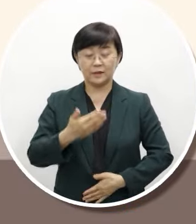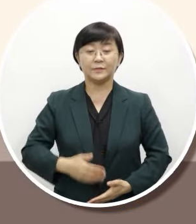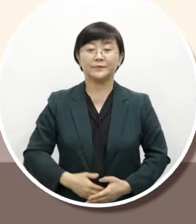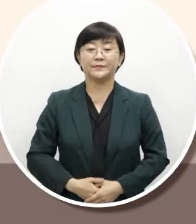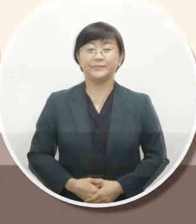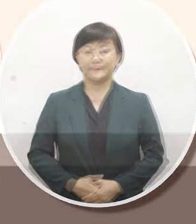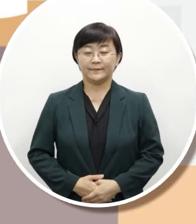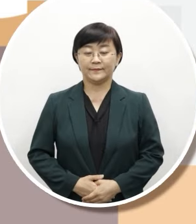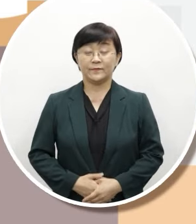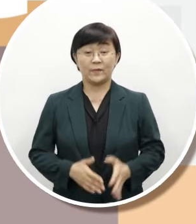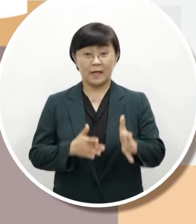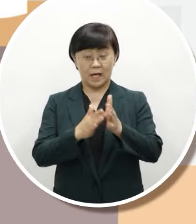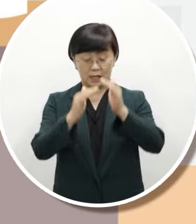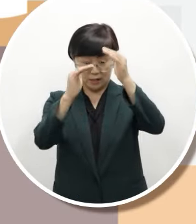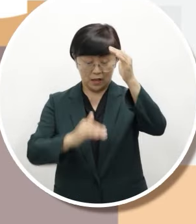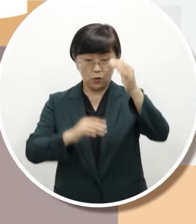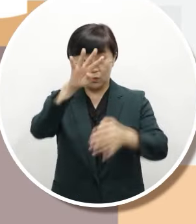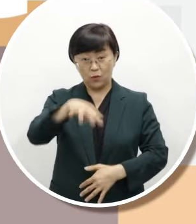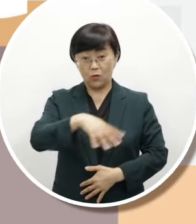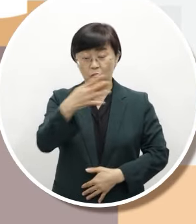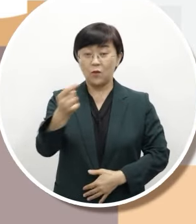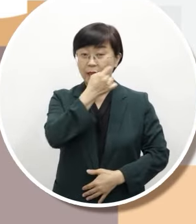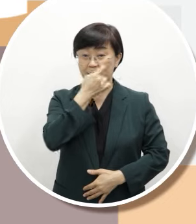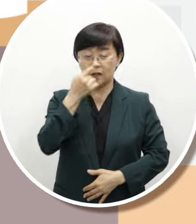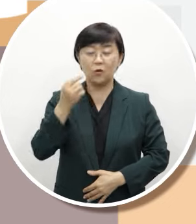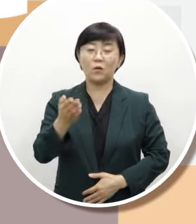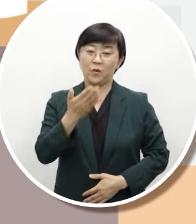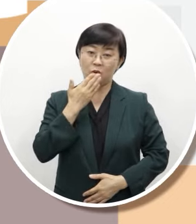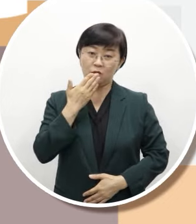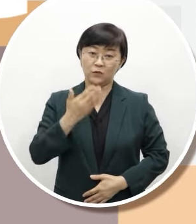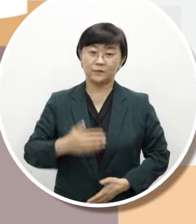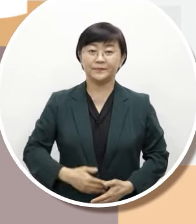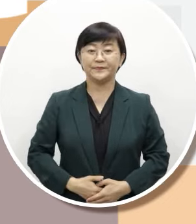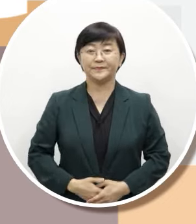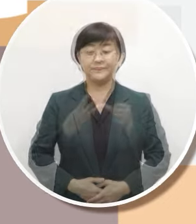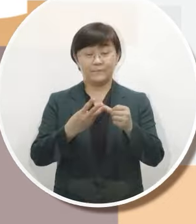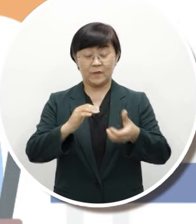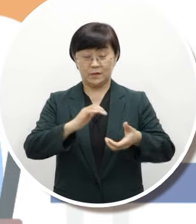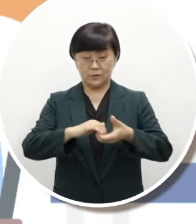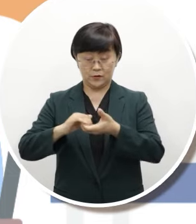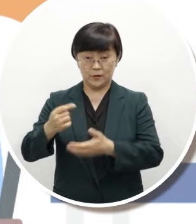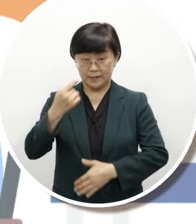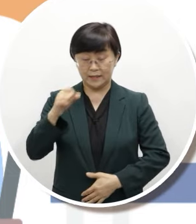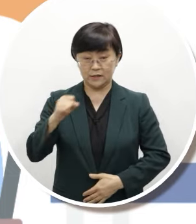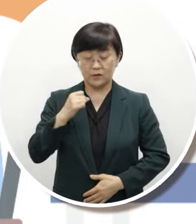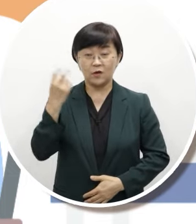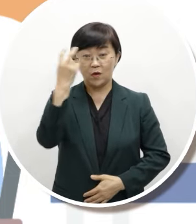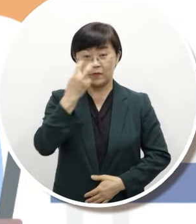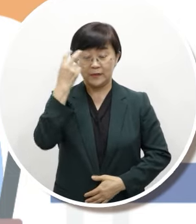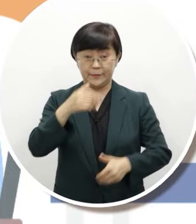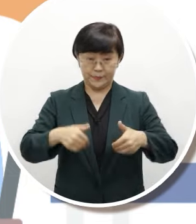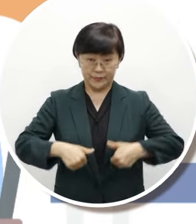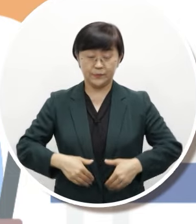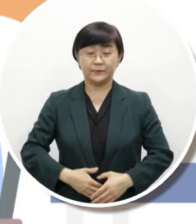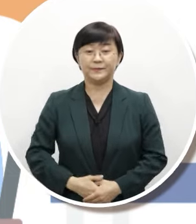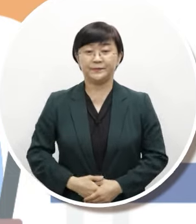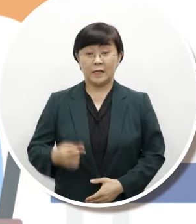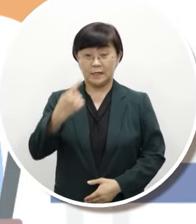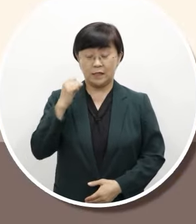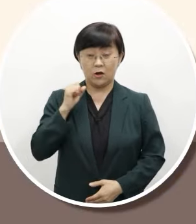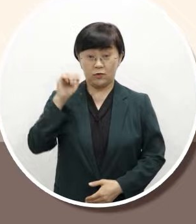수 있습니다. 성분을 확인하고 주의해서 복용하세요. 정기적으로 시력 검사를